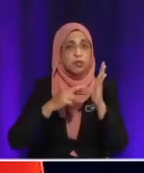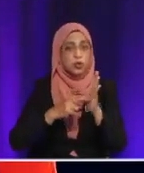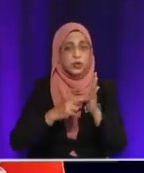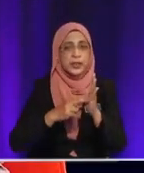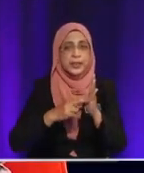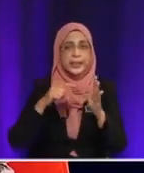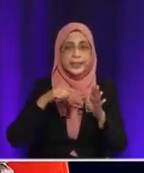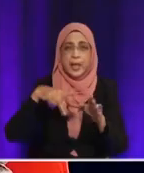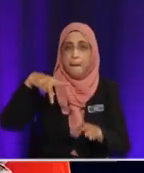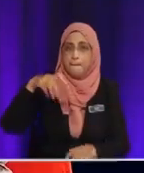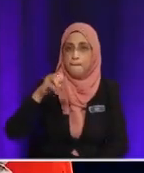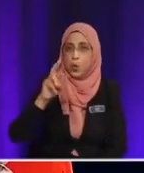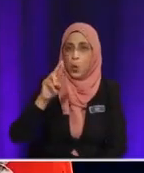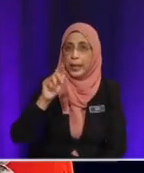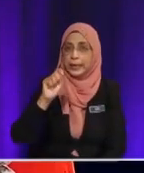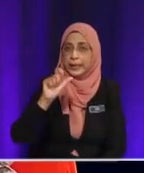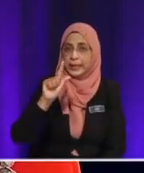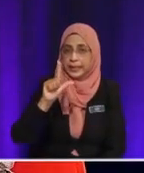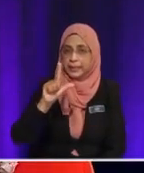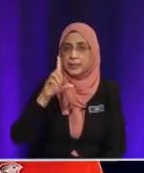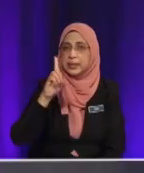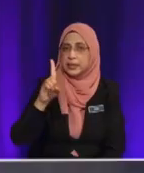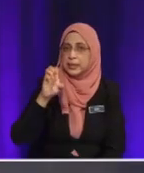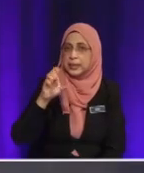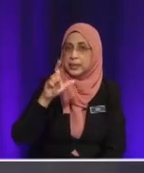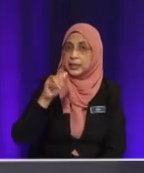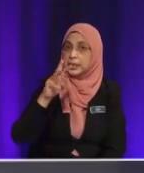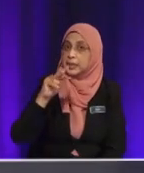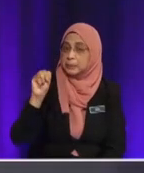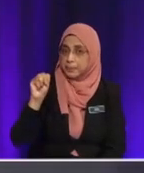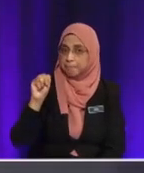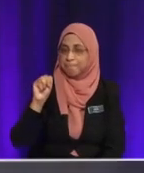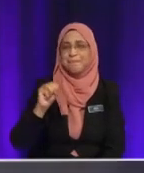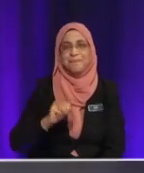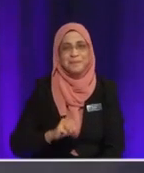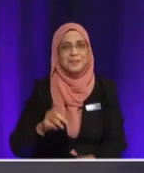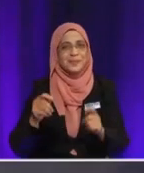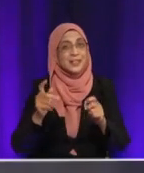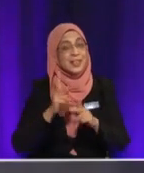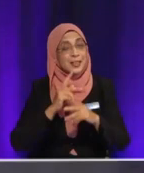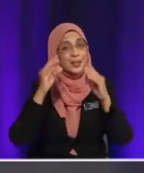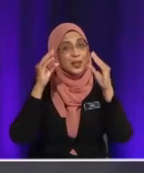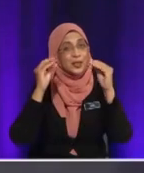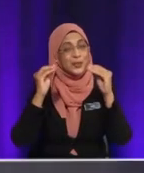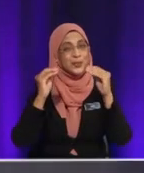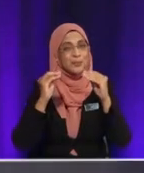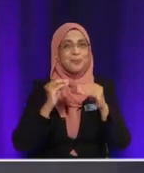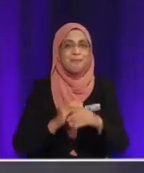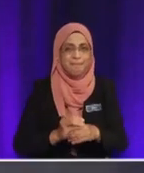rujukan di portal Delima. Okey, itu dia. Terima kasih cikgu atas rujukan